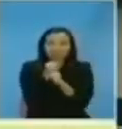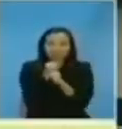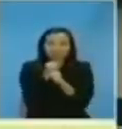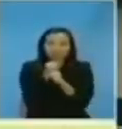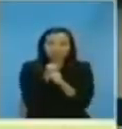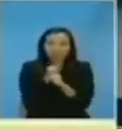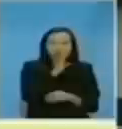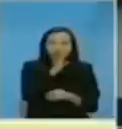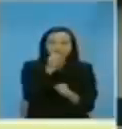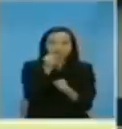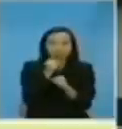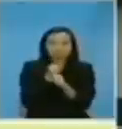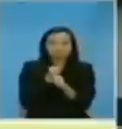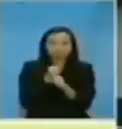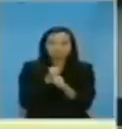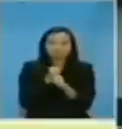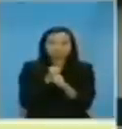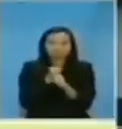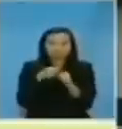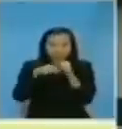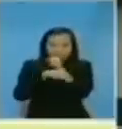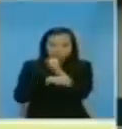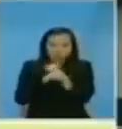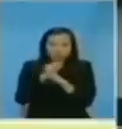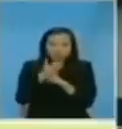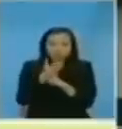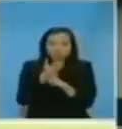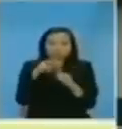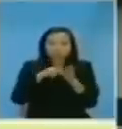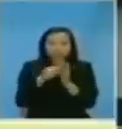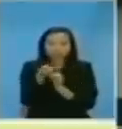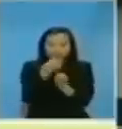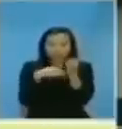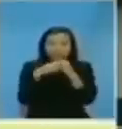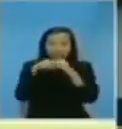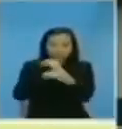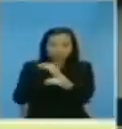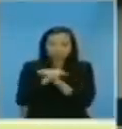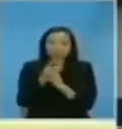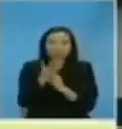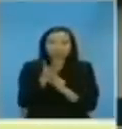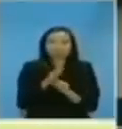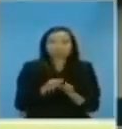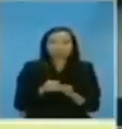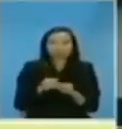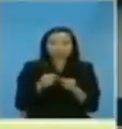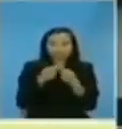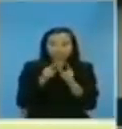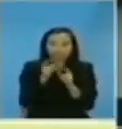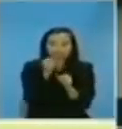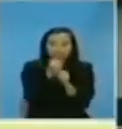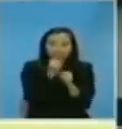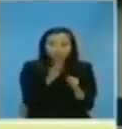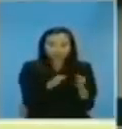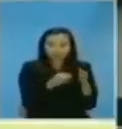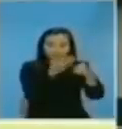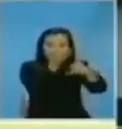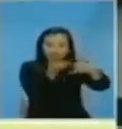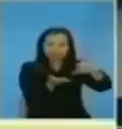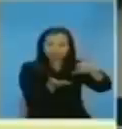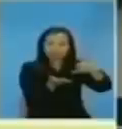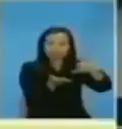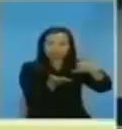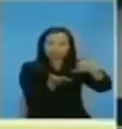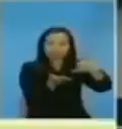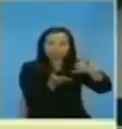ในทางทุจริตเราก็บอกว่าไม่ทุจริตแต่ว่าการกระทำของท่านมันเข้าเห